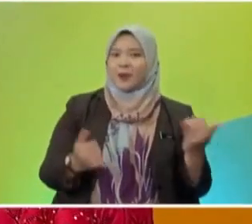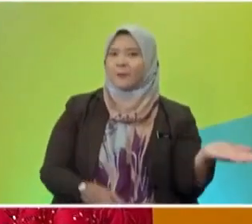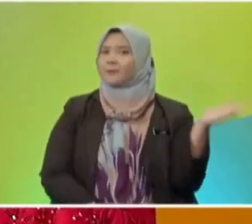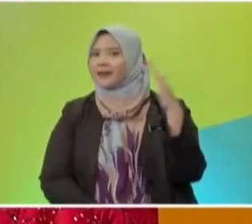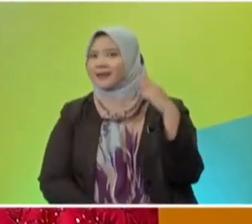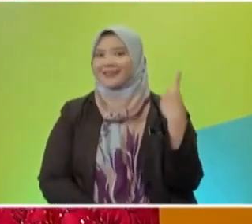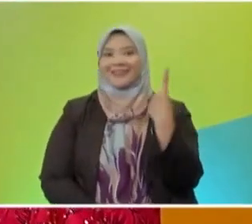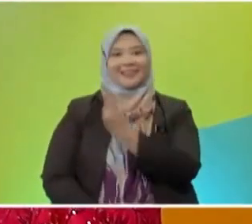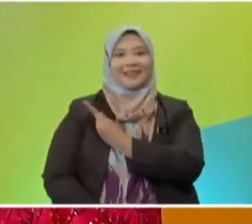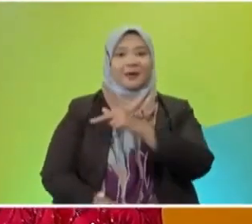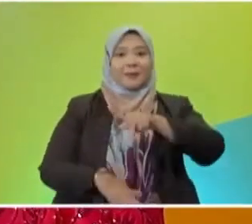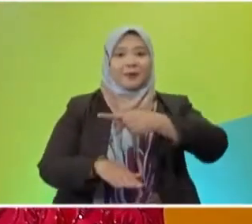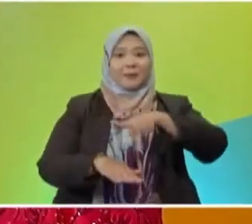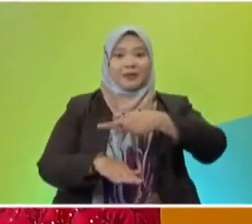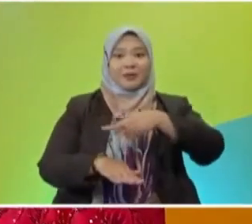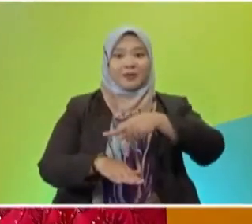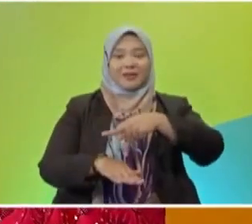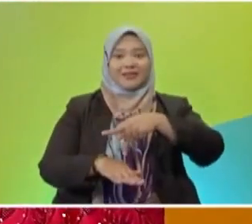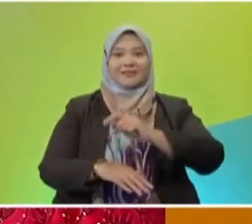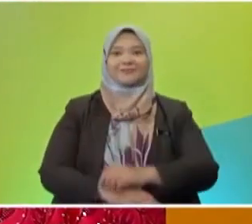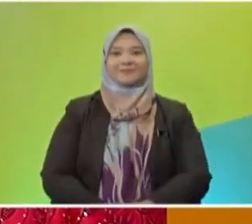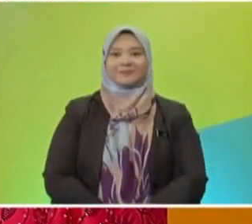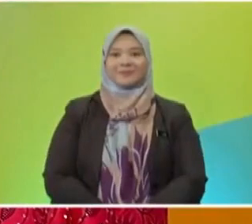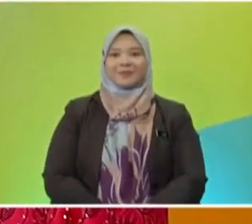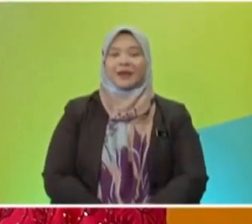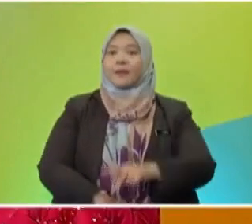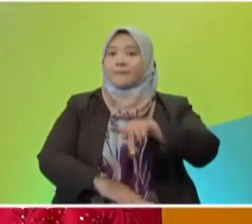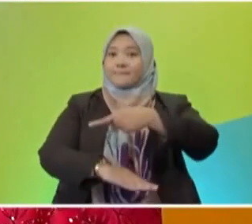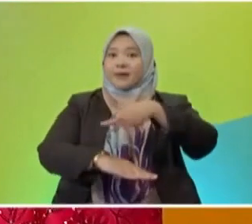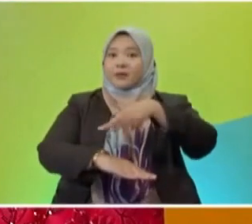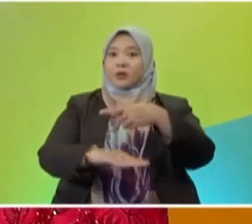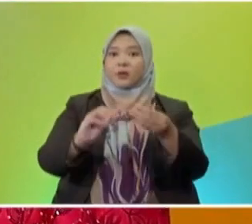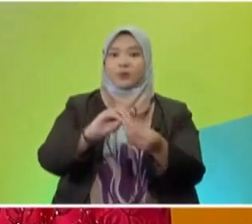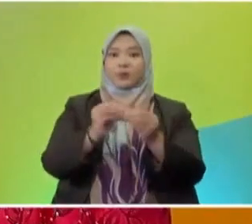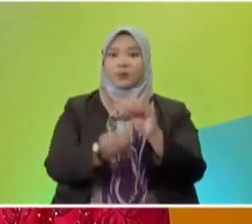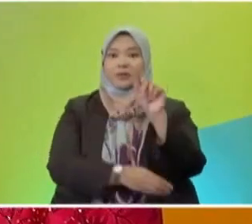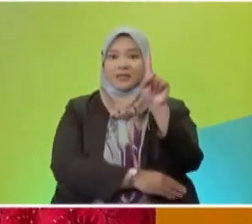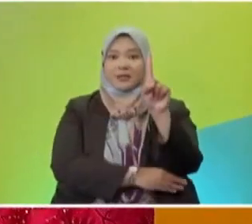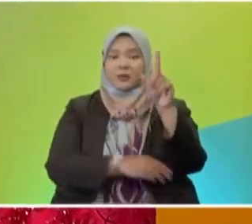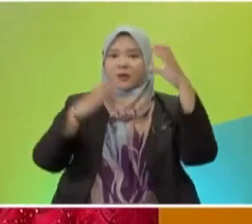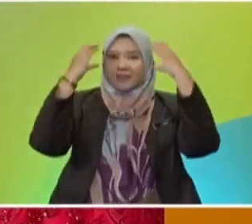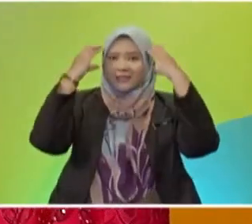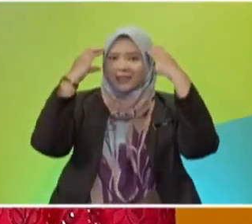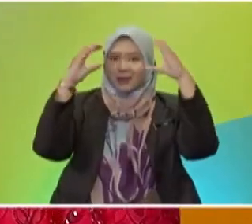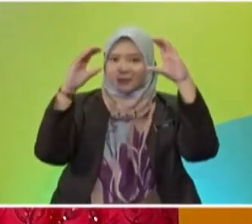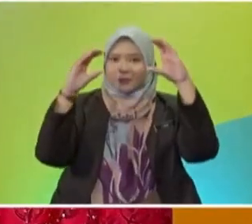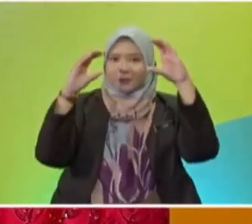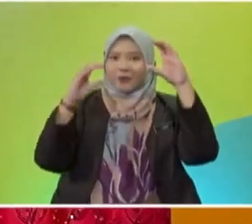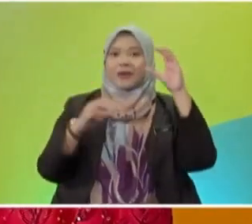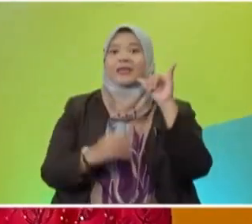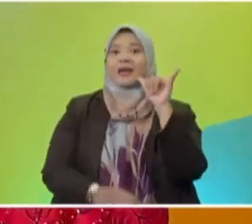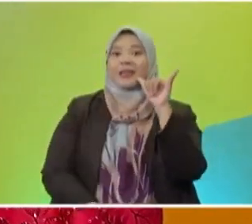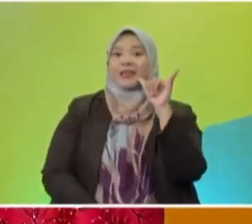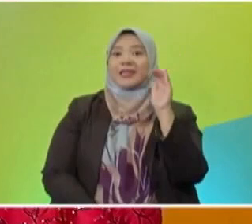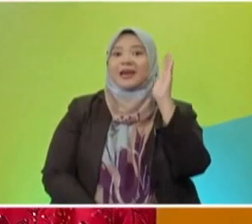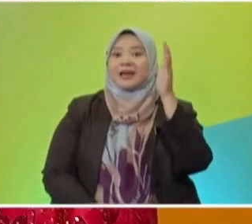untuk pantun satu, Cikgu yang akan lafazkan. Untuk pantun dua, kumpulan merpati yang akan